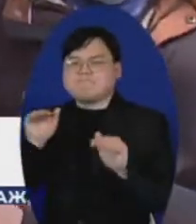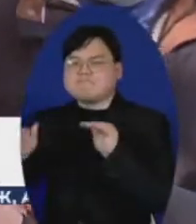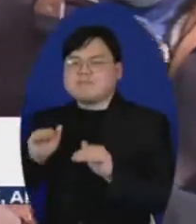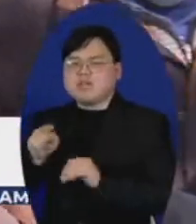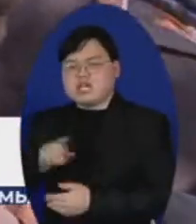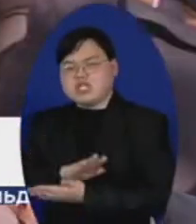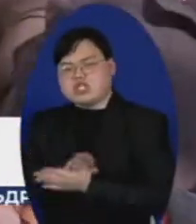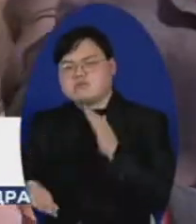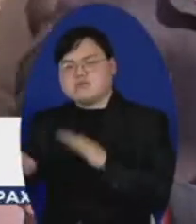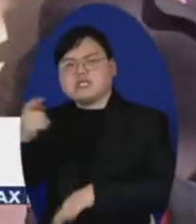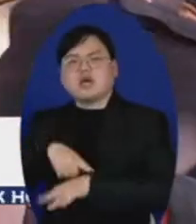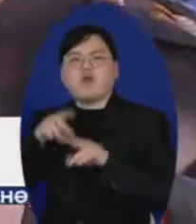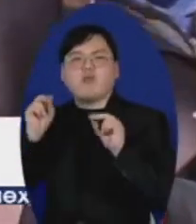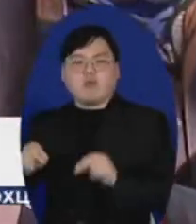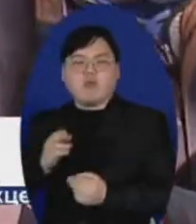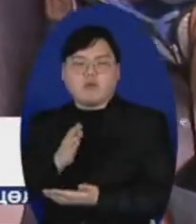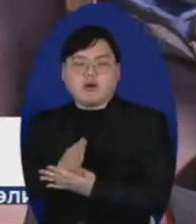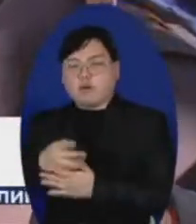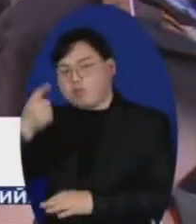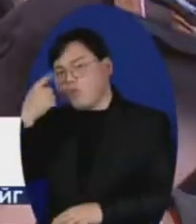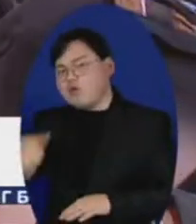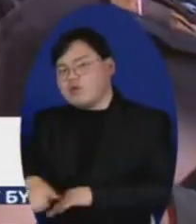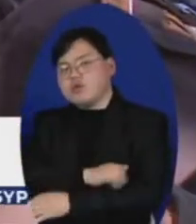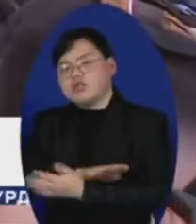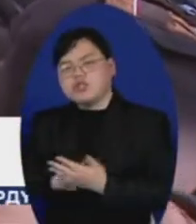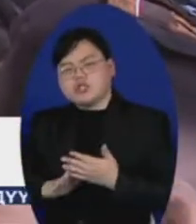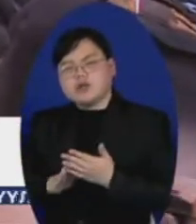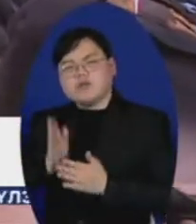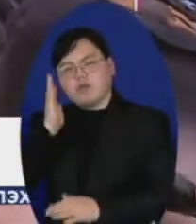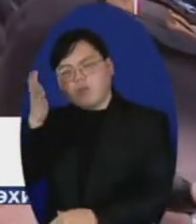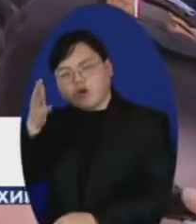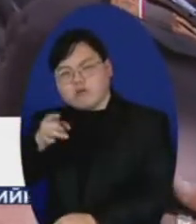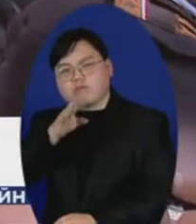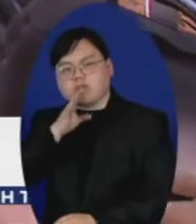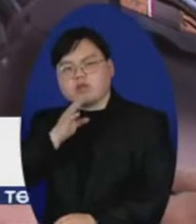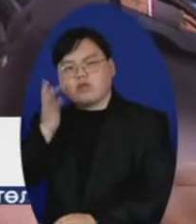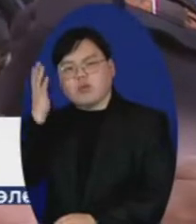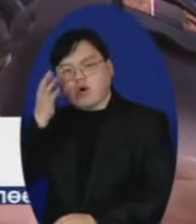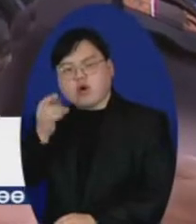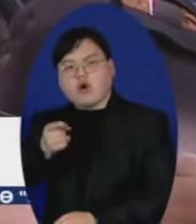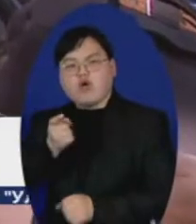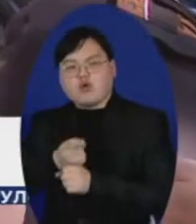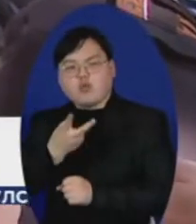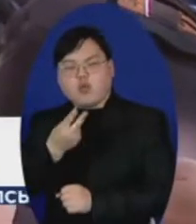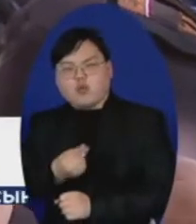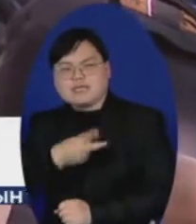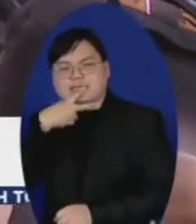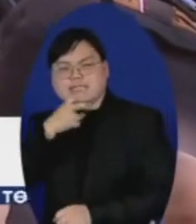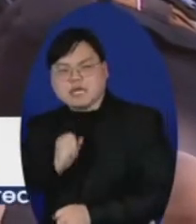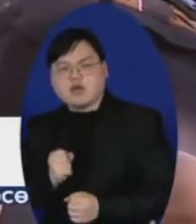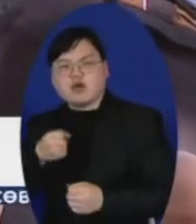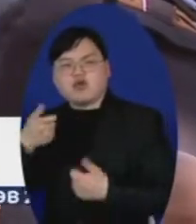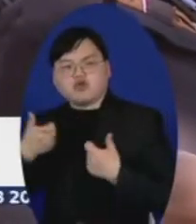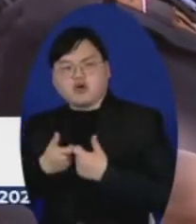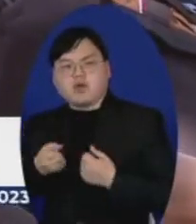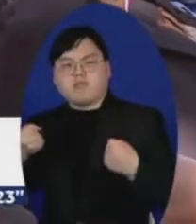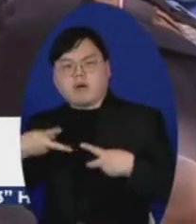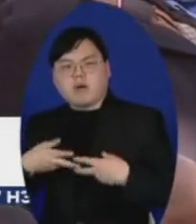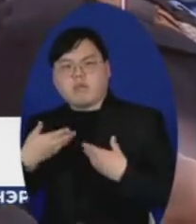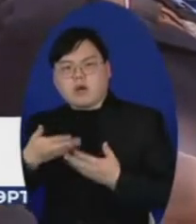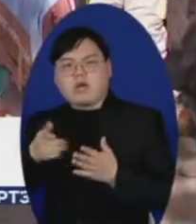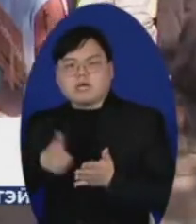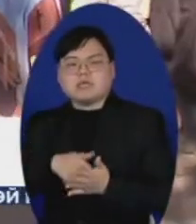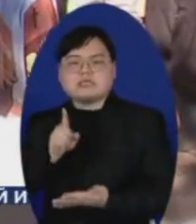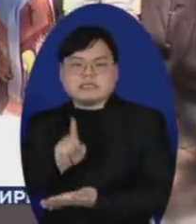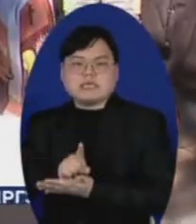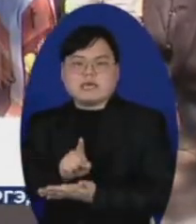нь болсон. Тийм учраас Монгол улсад шин сэргэлтийн бодлого, хөдөлмөрийн үнэлэмжийн шин сэргэлтийн одоо бодлогыг бол одоо зайлшгүй авч хэрэгжүүлэх